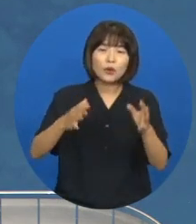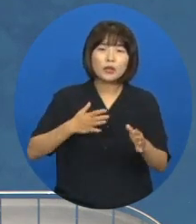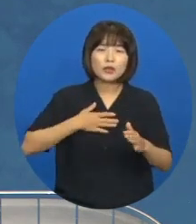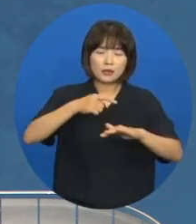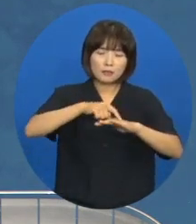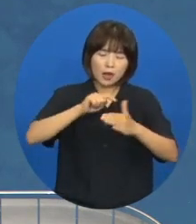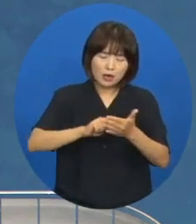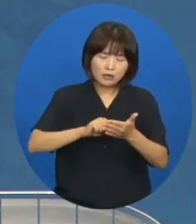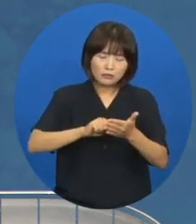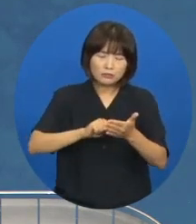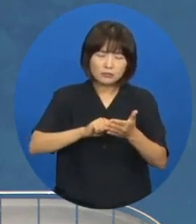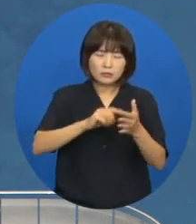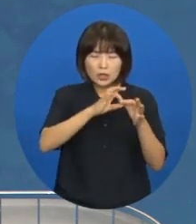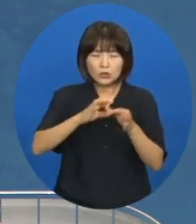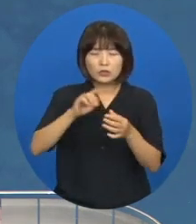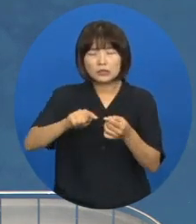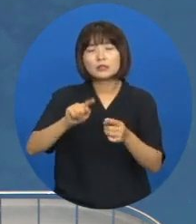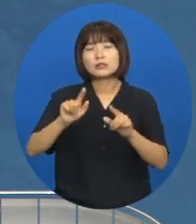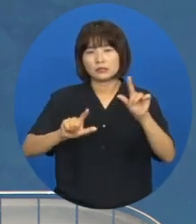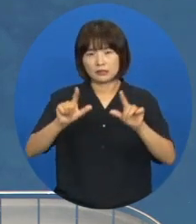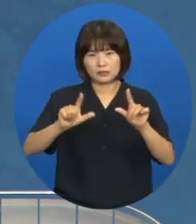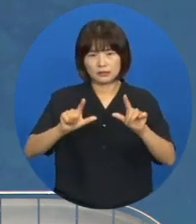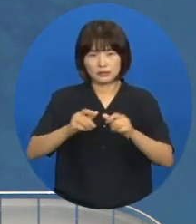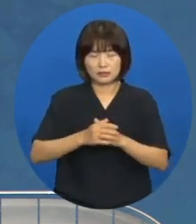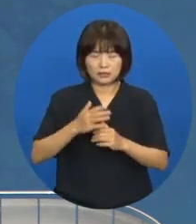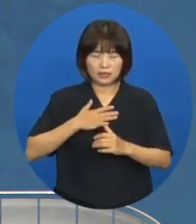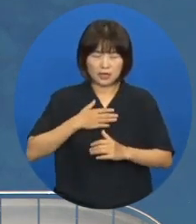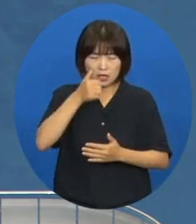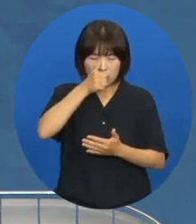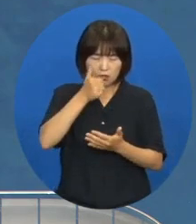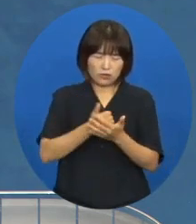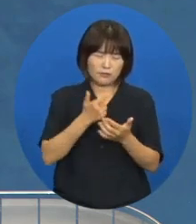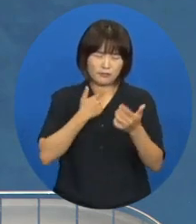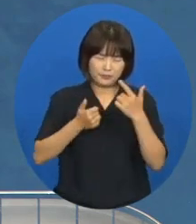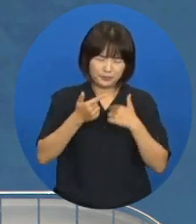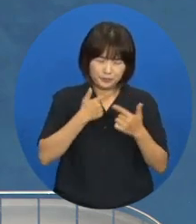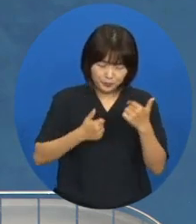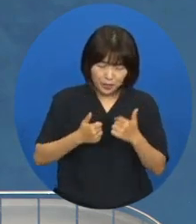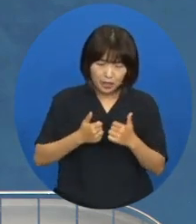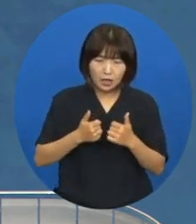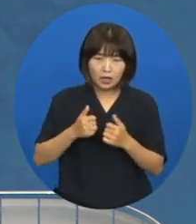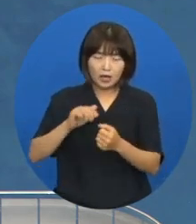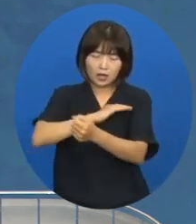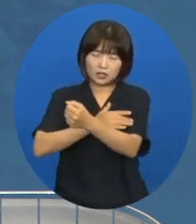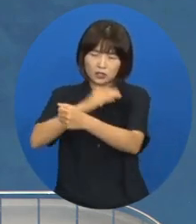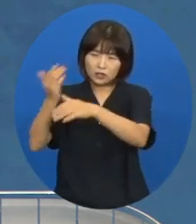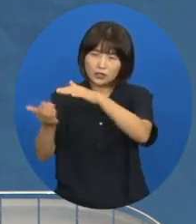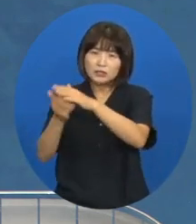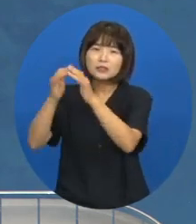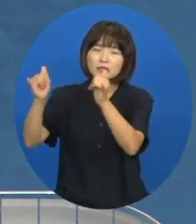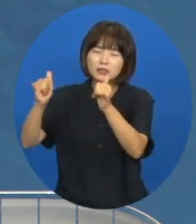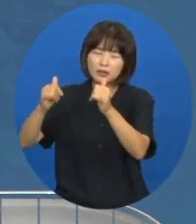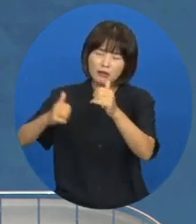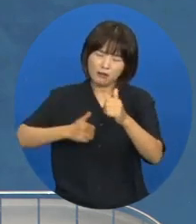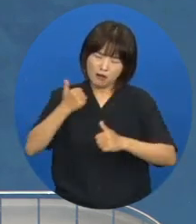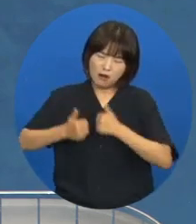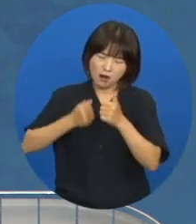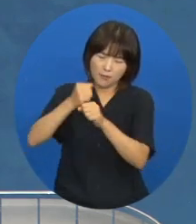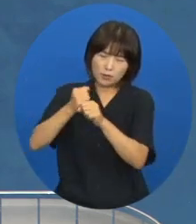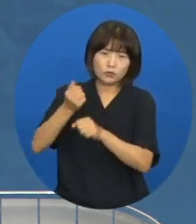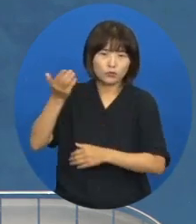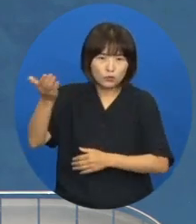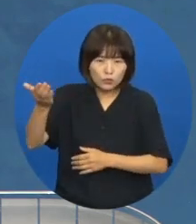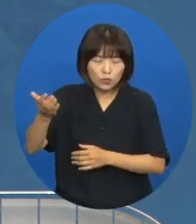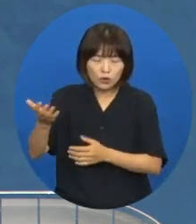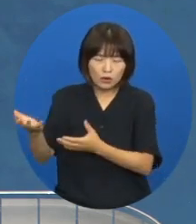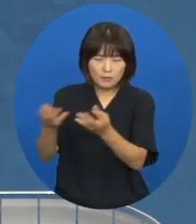그런 소굴에서 살았다. 나는 너무 많은 죄를 지었고 전능자를 너무 오랫동안 화나게 했고 너무